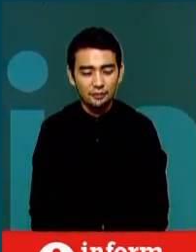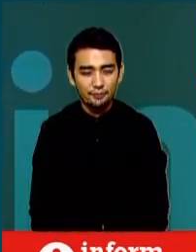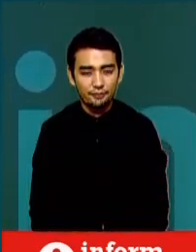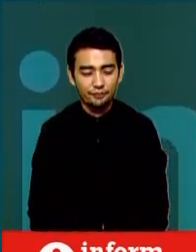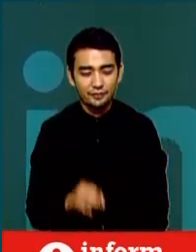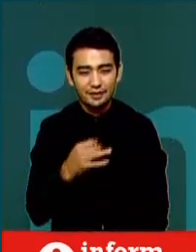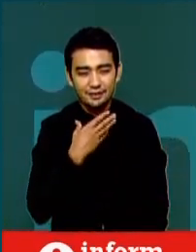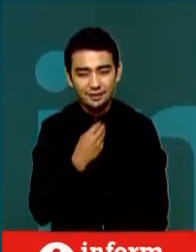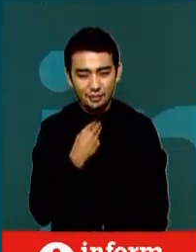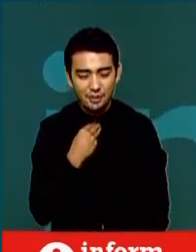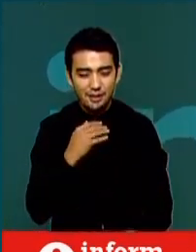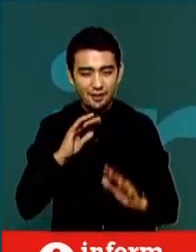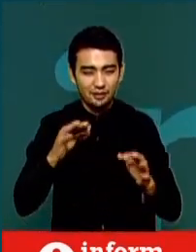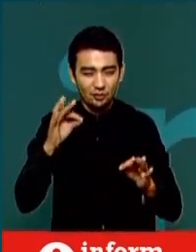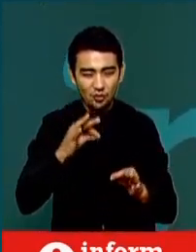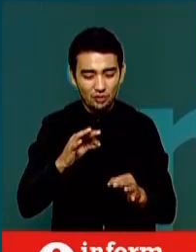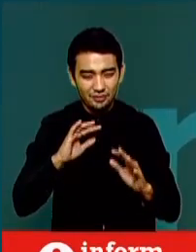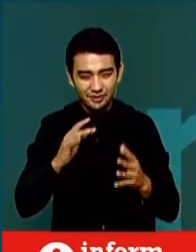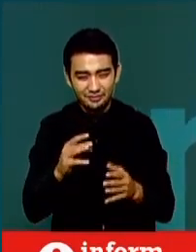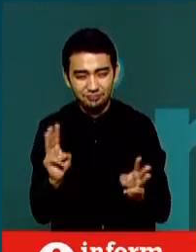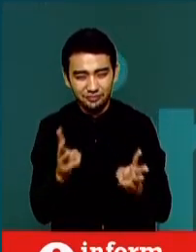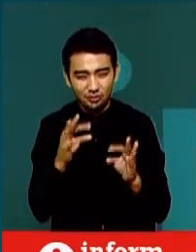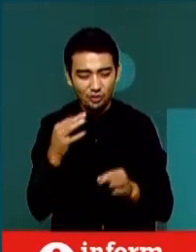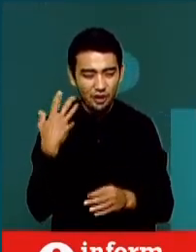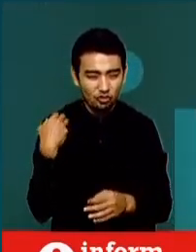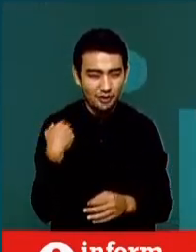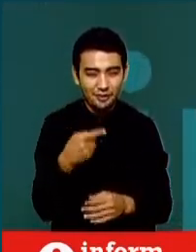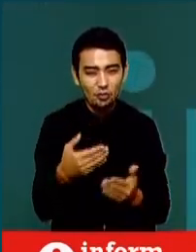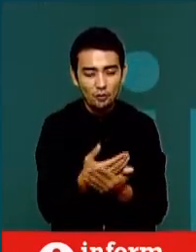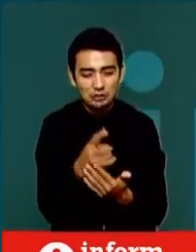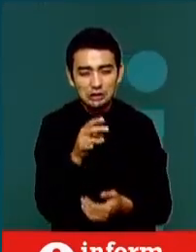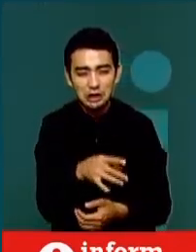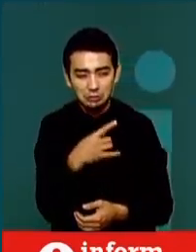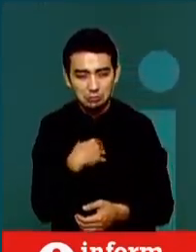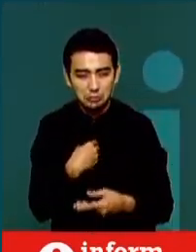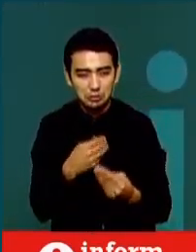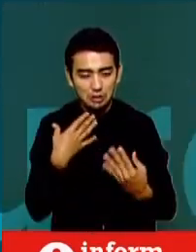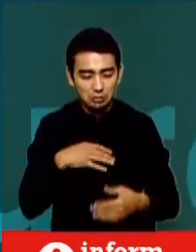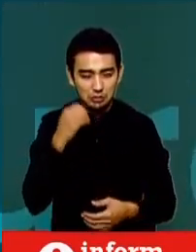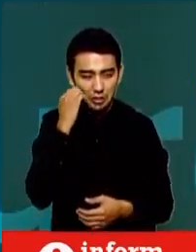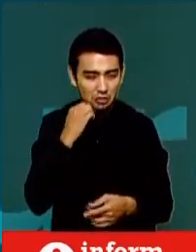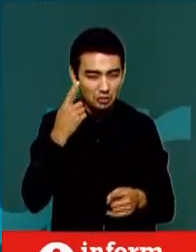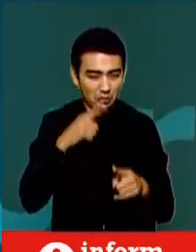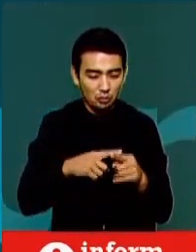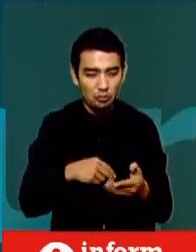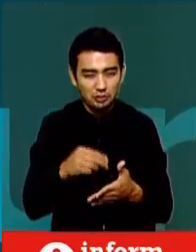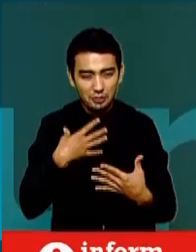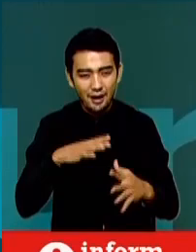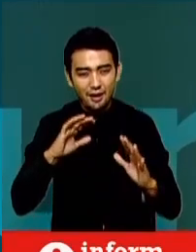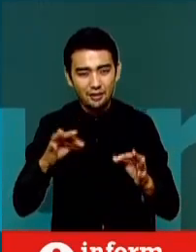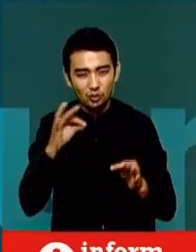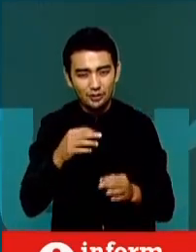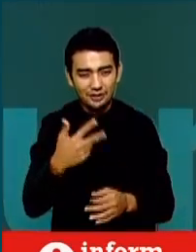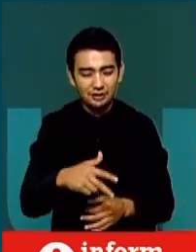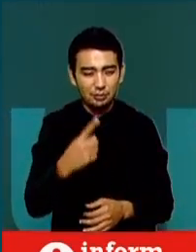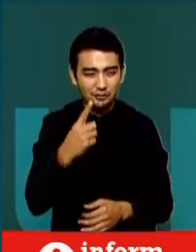Алайда Семей орманы мемлекеттік орман табиғи резерватының басшылығы бұл ақпаратты жоққа шығарды. Айтуларынша ескі техниканы орман шаруашылығына